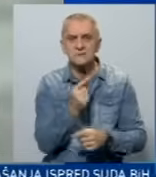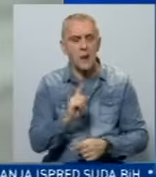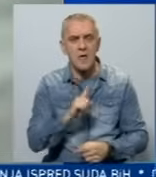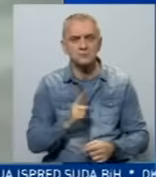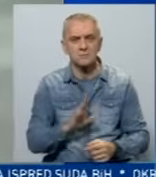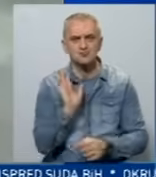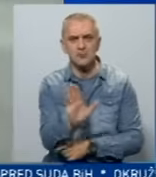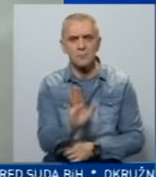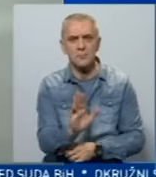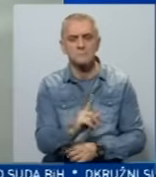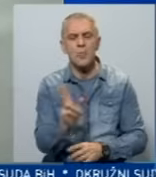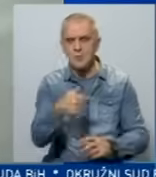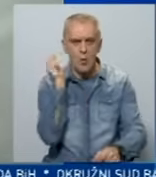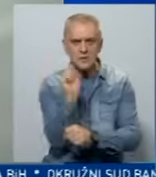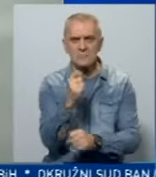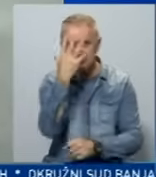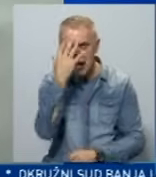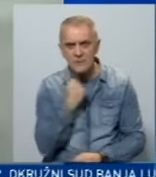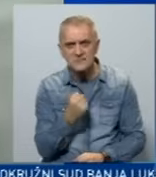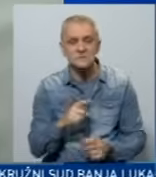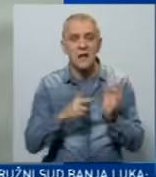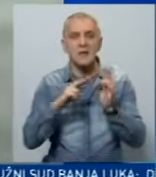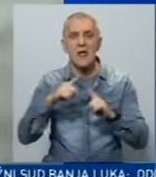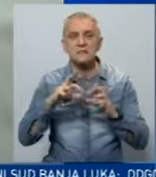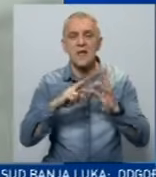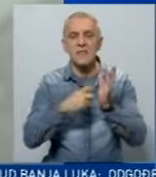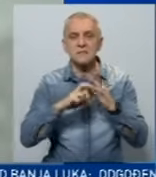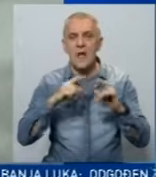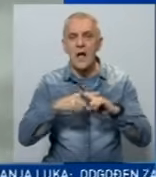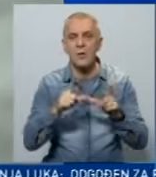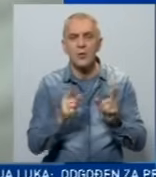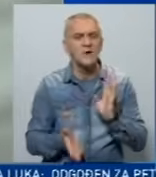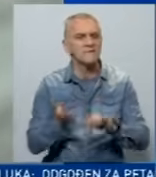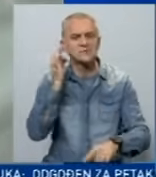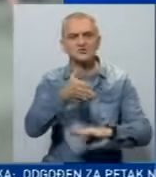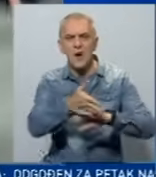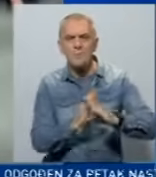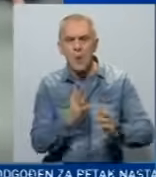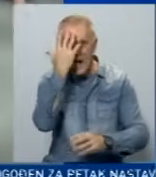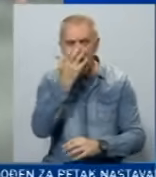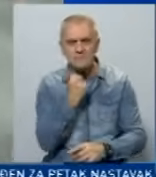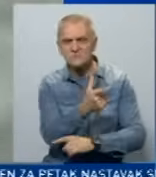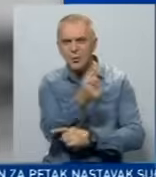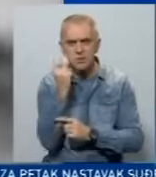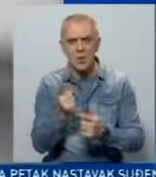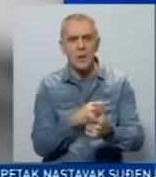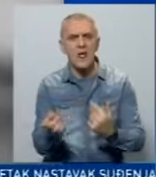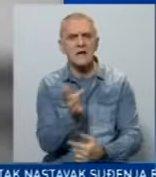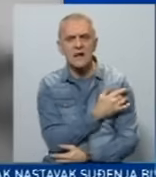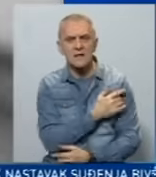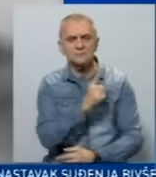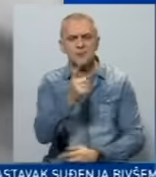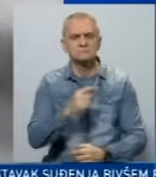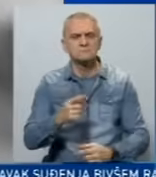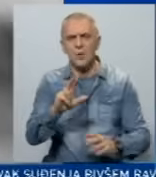neće stati dok ne poraze Hamas. Netanyahu je dodao i da je više od polovine Hamasovih trupa ubijeno ili ranjeno te da su